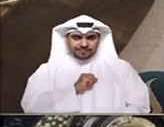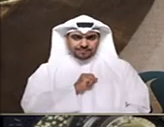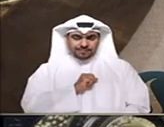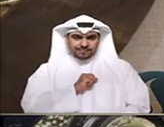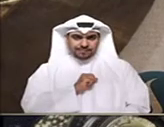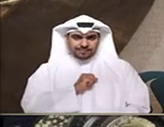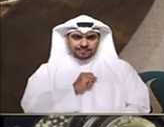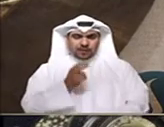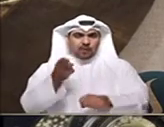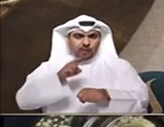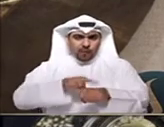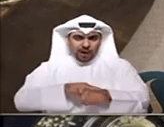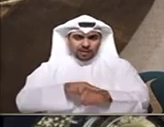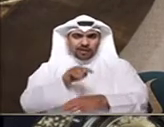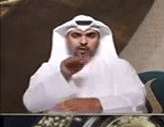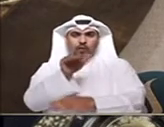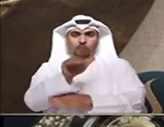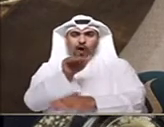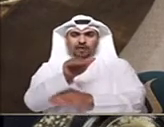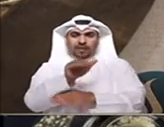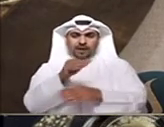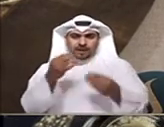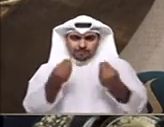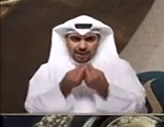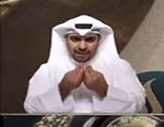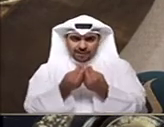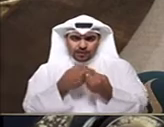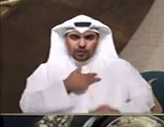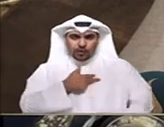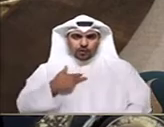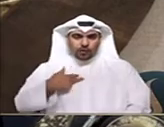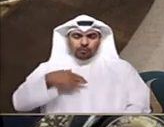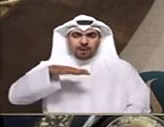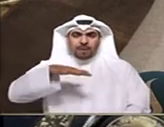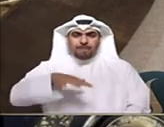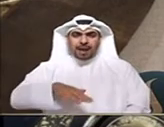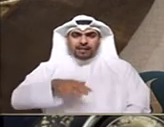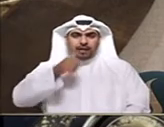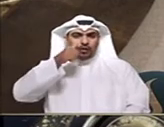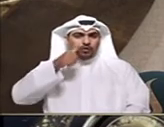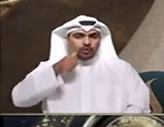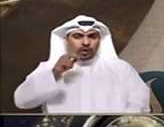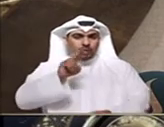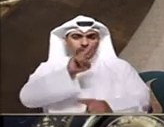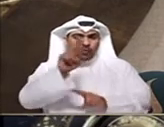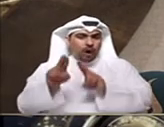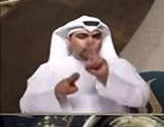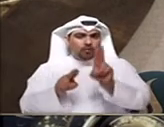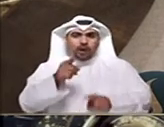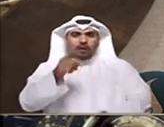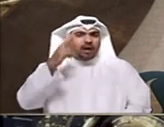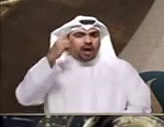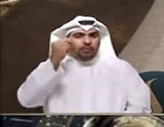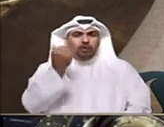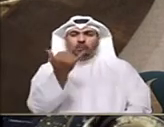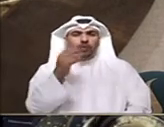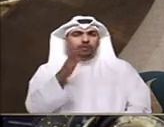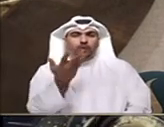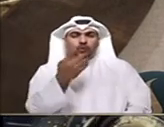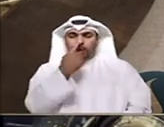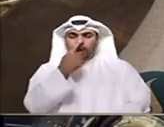المحاضرات اللي راح نقعدها هني مع الجماعة ونعرف شنو المتطلبات، وإن شاء الله راح يكون